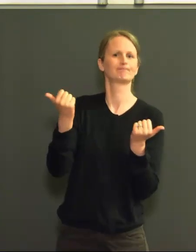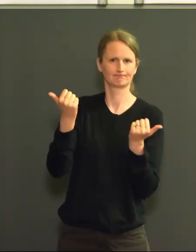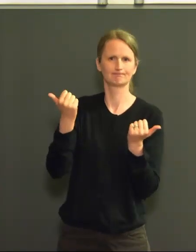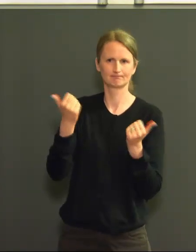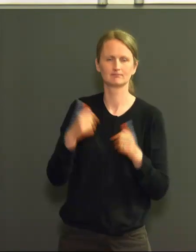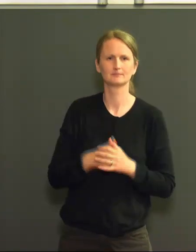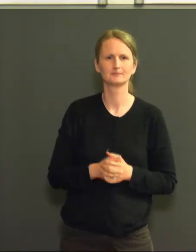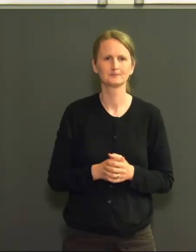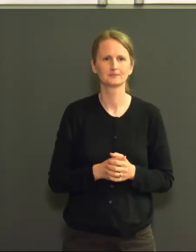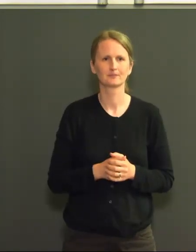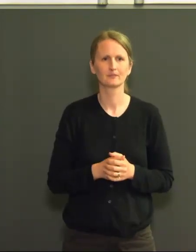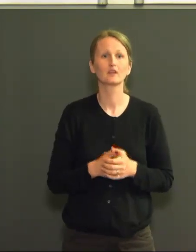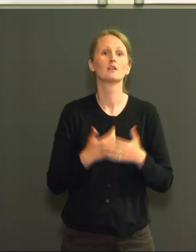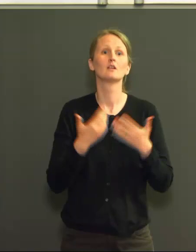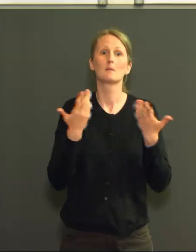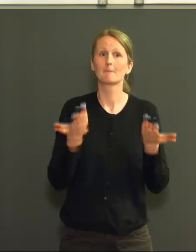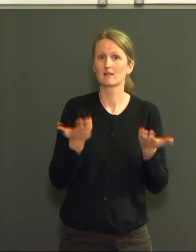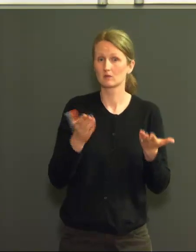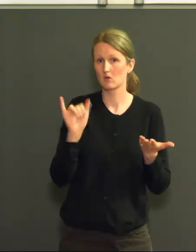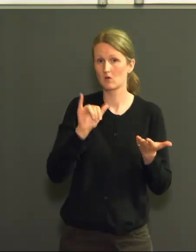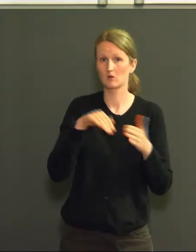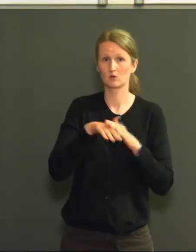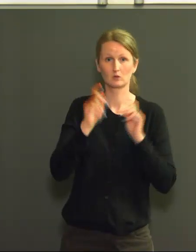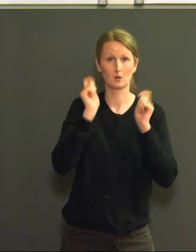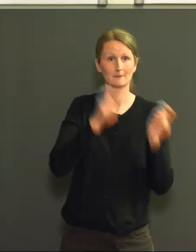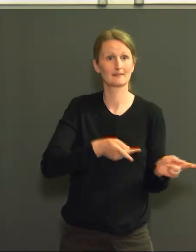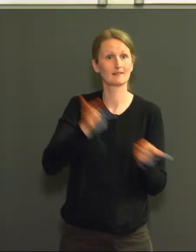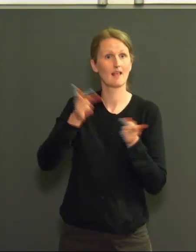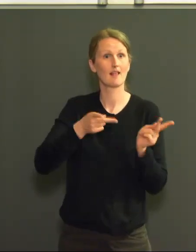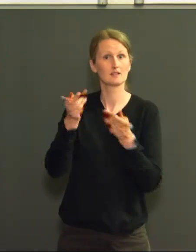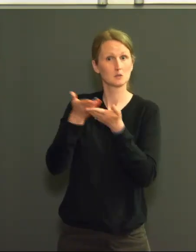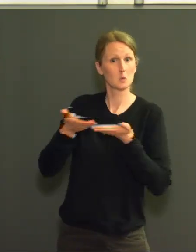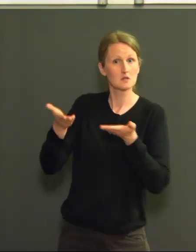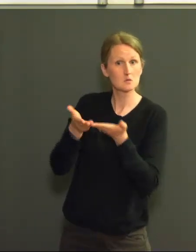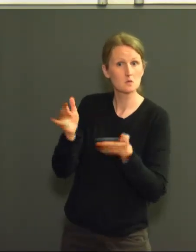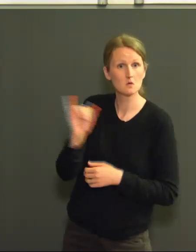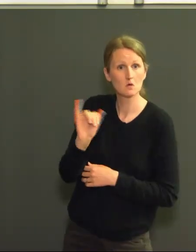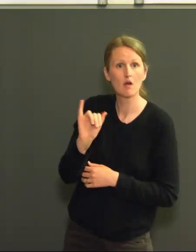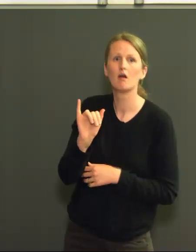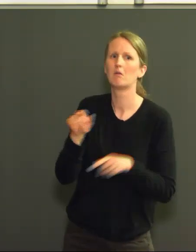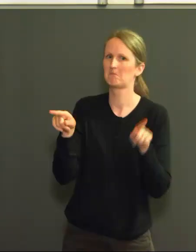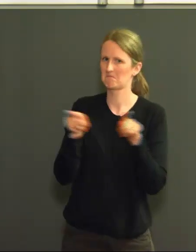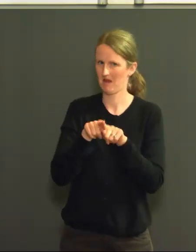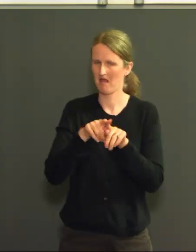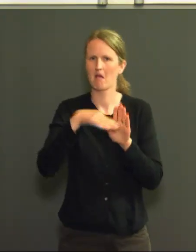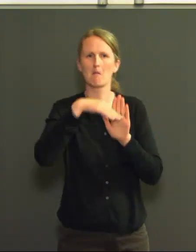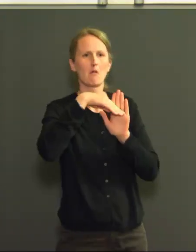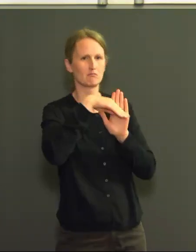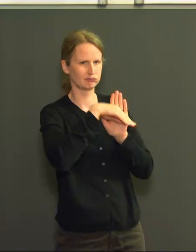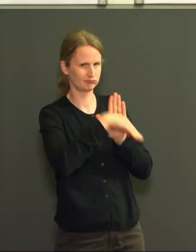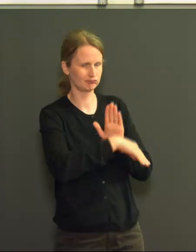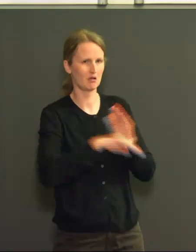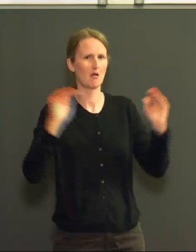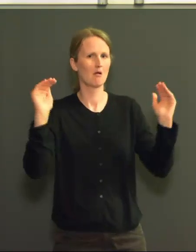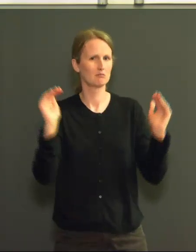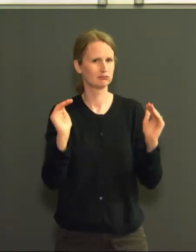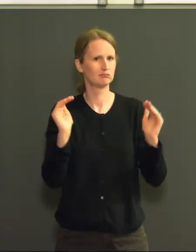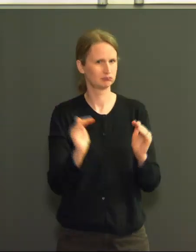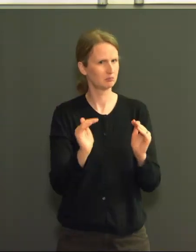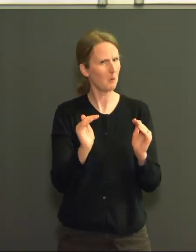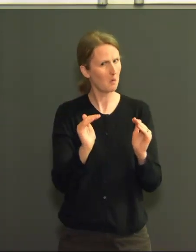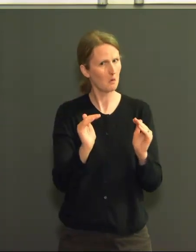diapositive que vous voyez maintenant, eh bien on se retrouve devant la même tendance, une diminution conséquente, puisqu'on est maintenant nettement en dessous